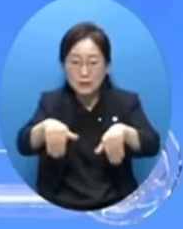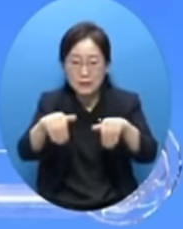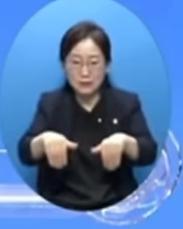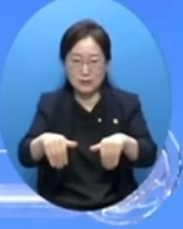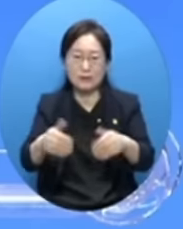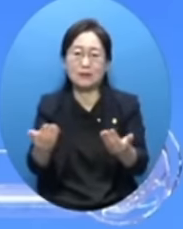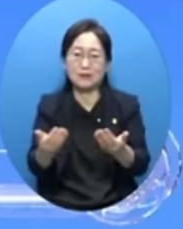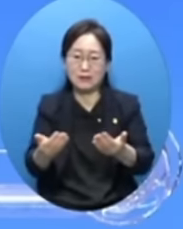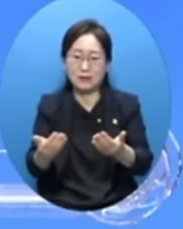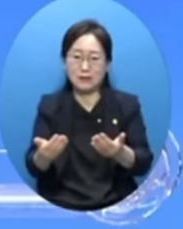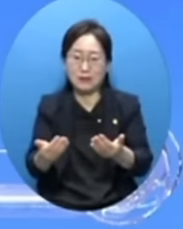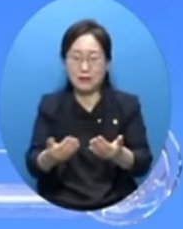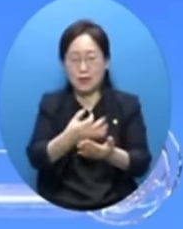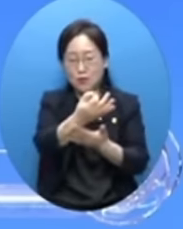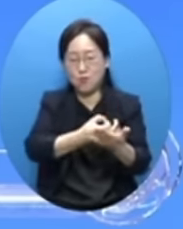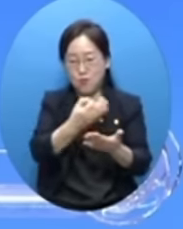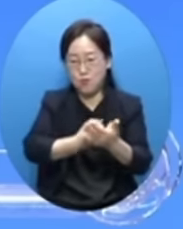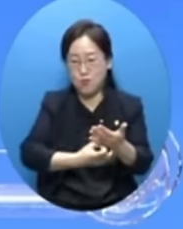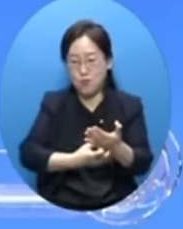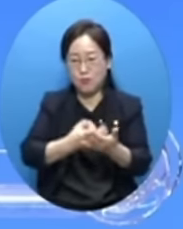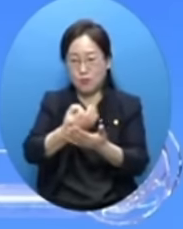경제적인 문제를 해결하게 했습니다.